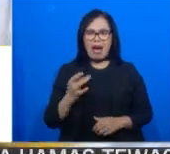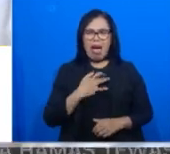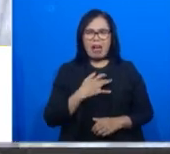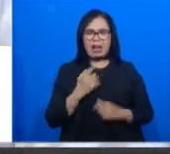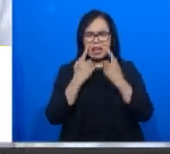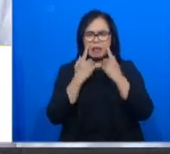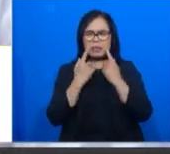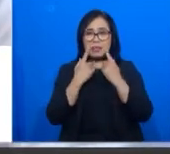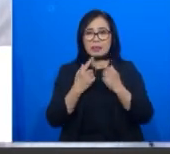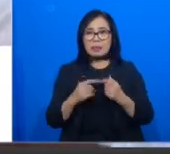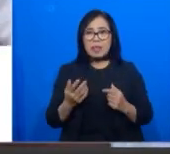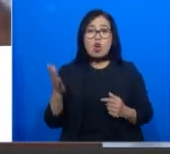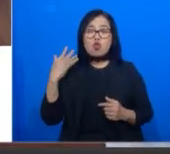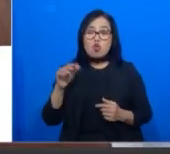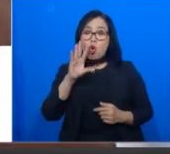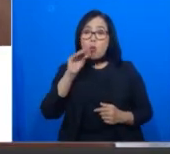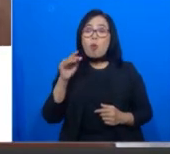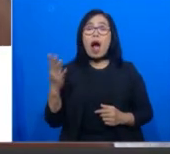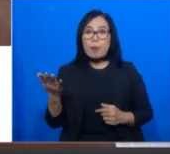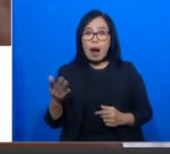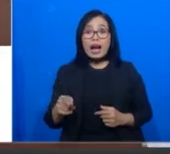Apa yang diucapkan doa bagi saya. Gitu.